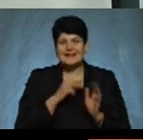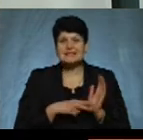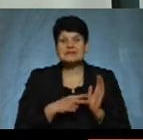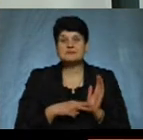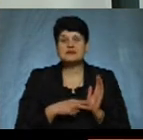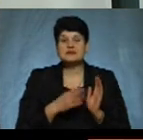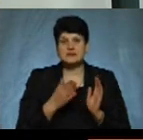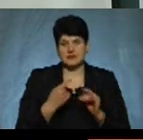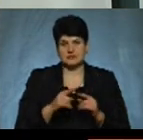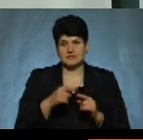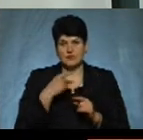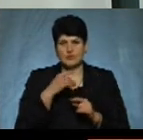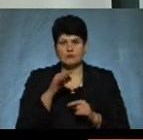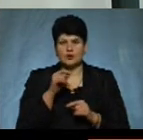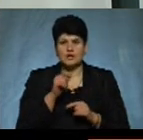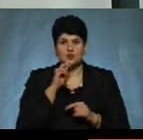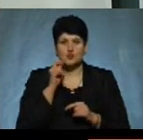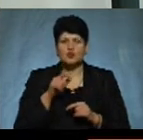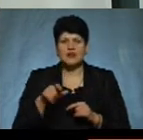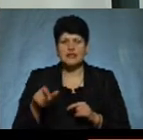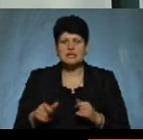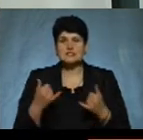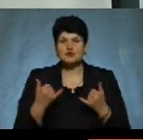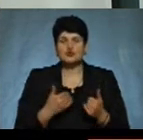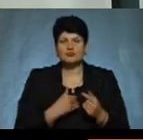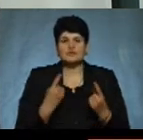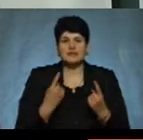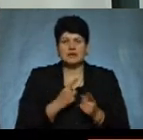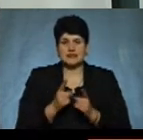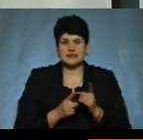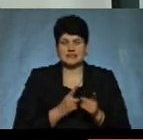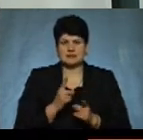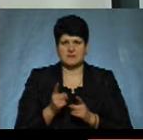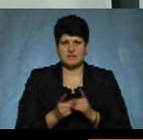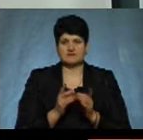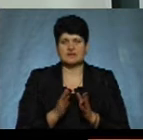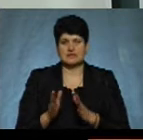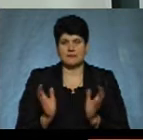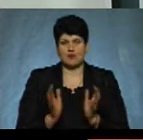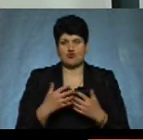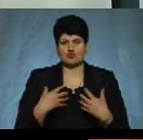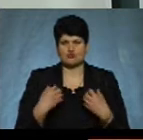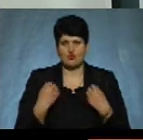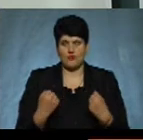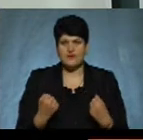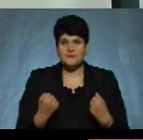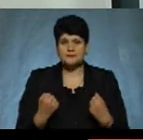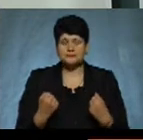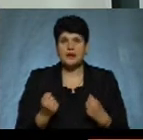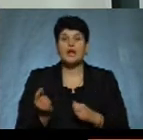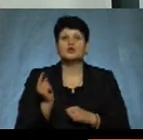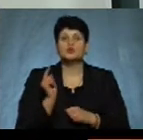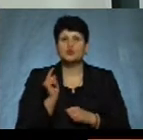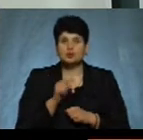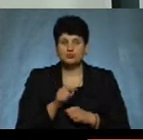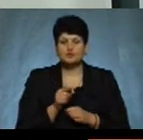це говорить про те, що сьогодні українці хочуть радикальних змін і саме змін в системі охорони здоров'я. Тому